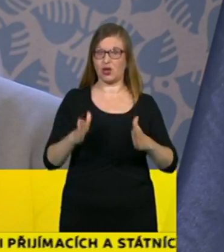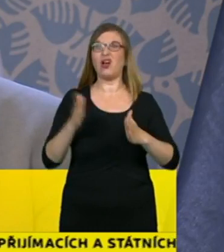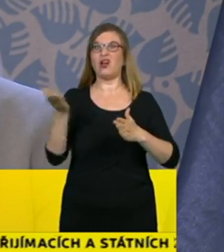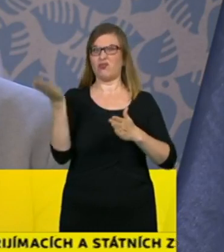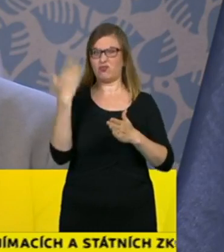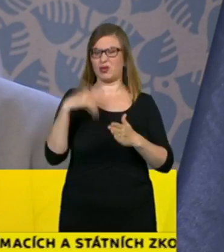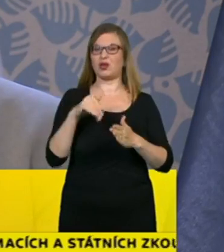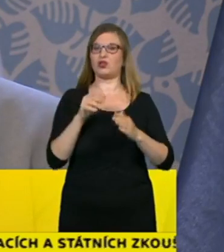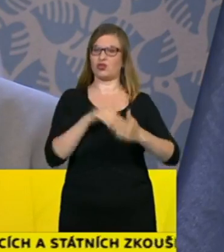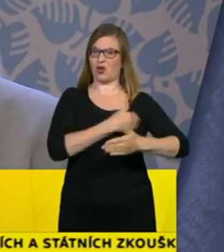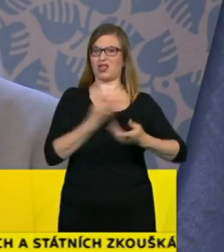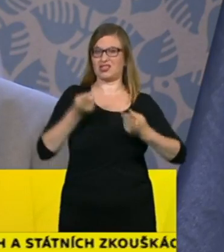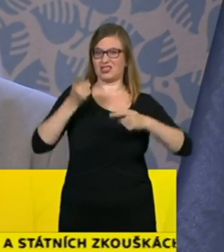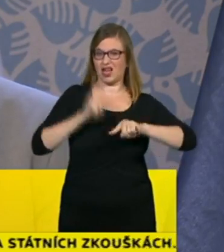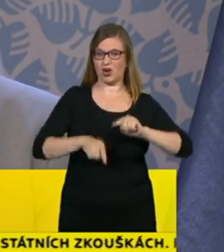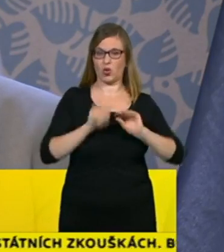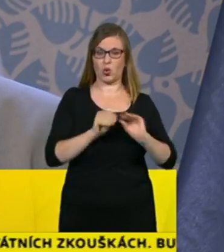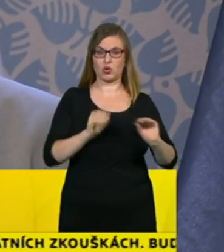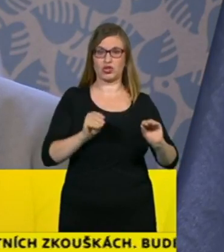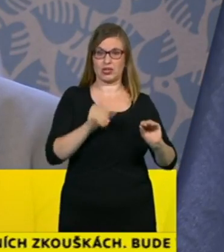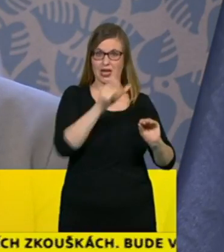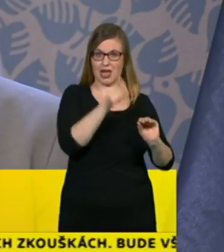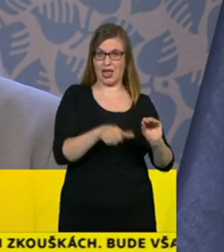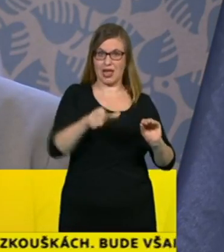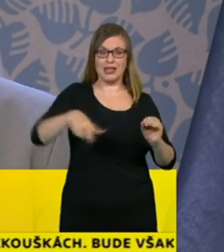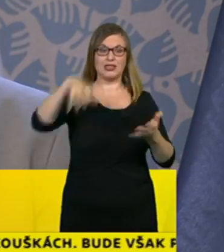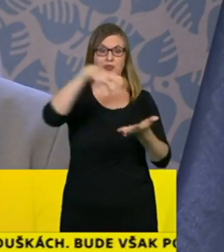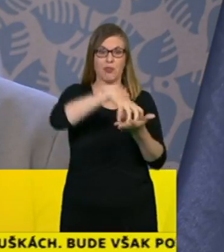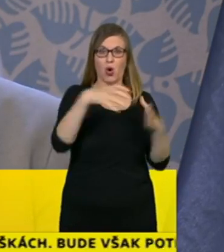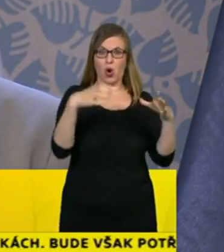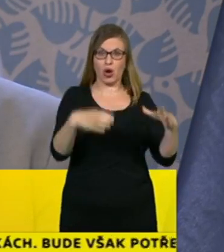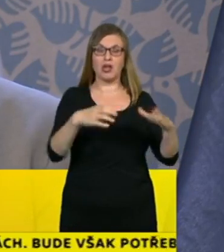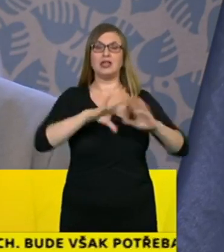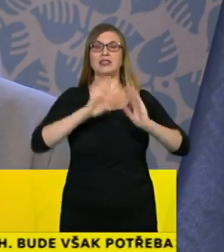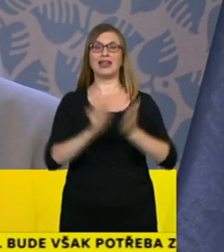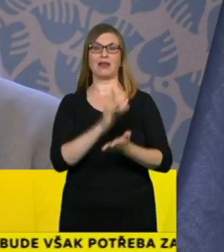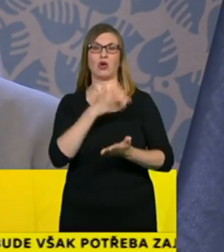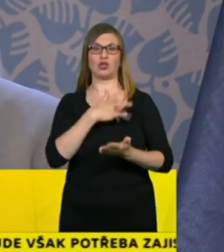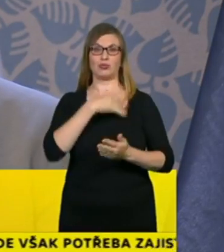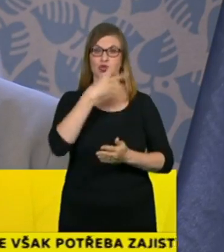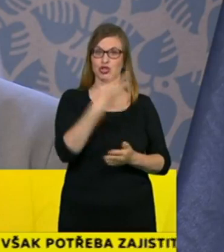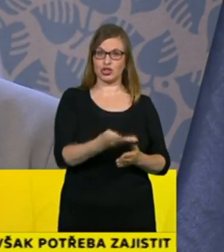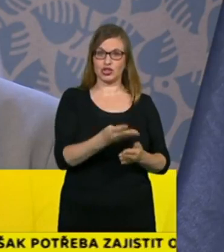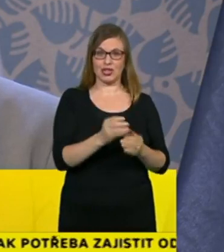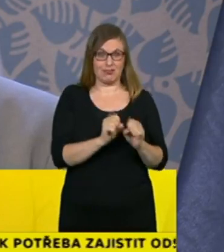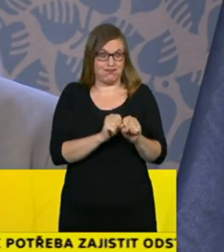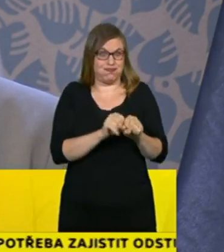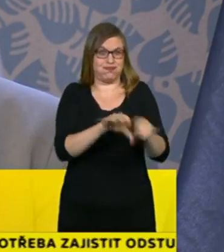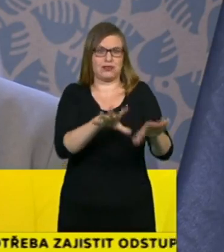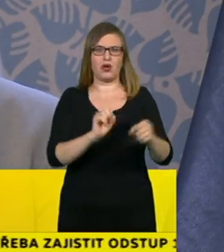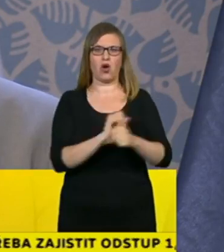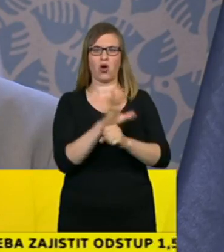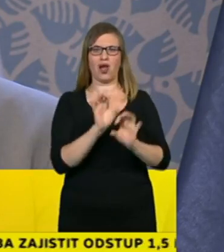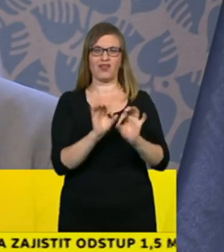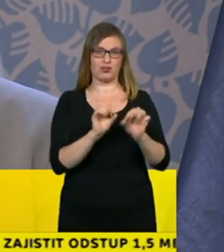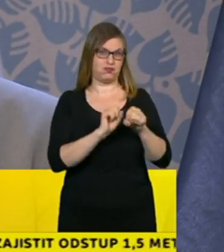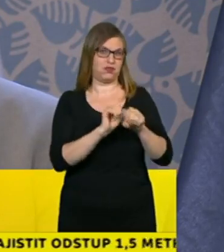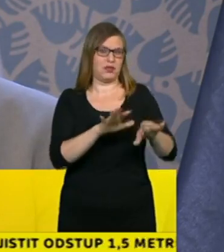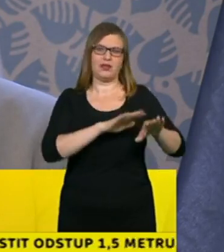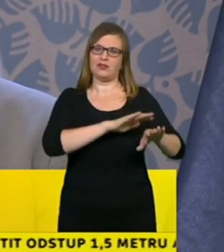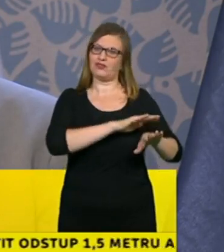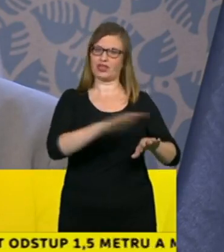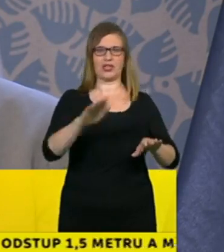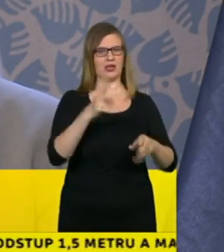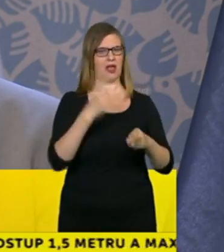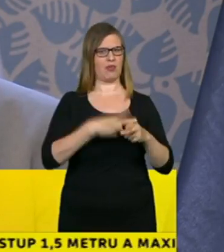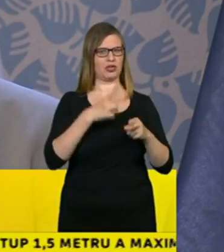nich nenakazil žáka. To znamená, ta míra přenosu je poměrně malá. A v reálu, když se na to podíváme u